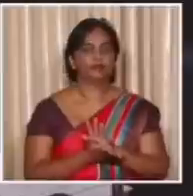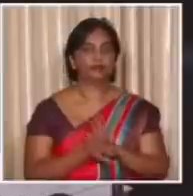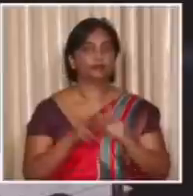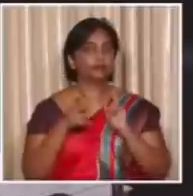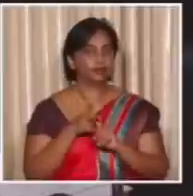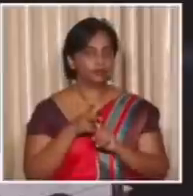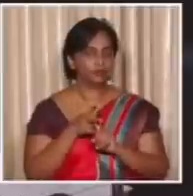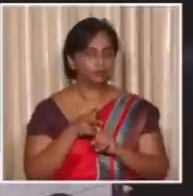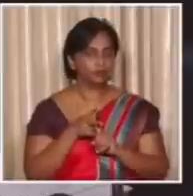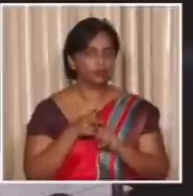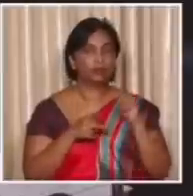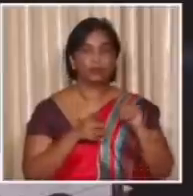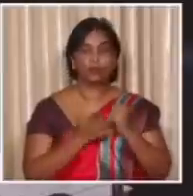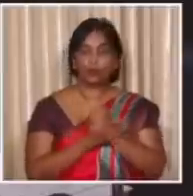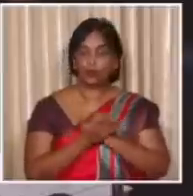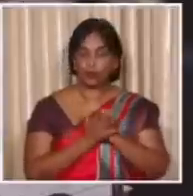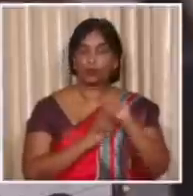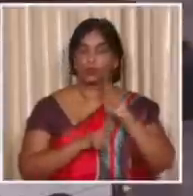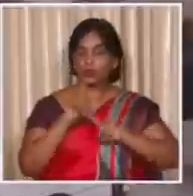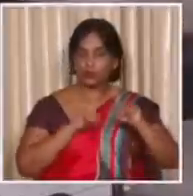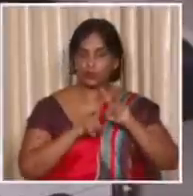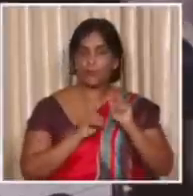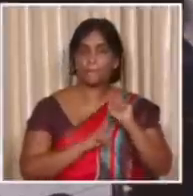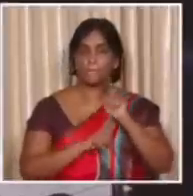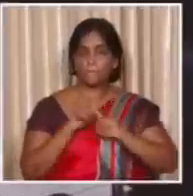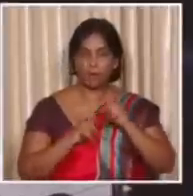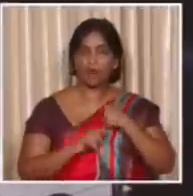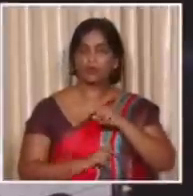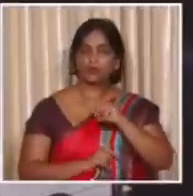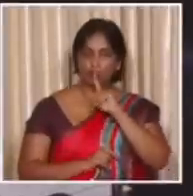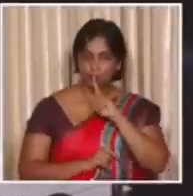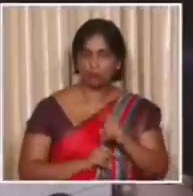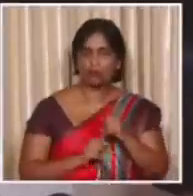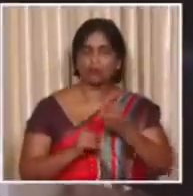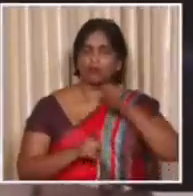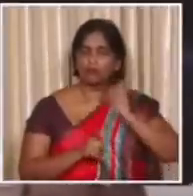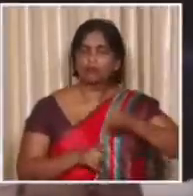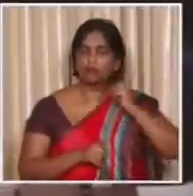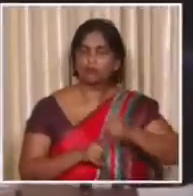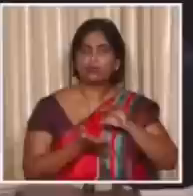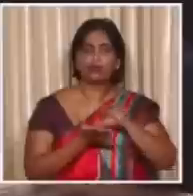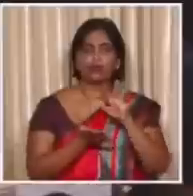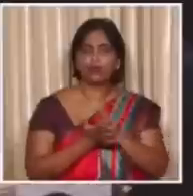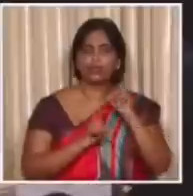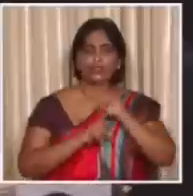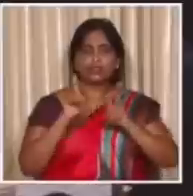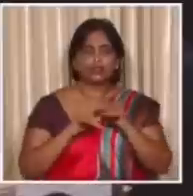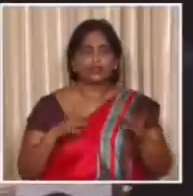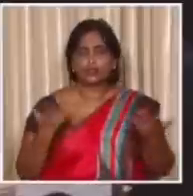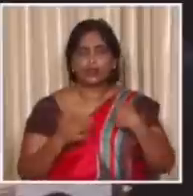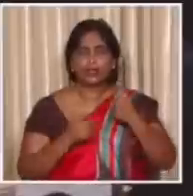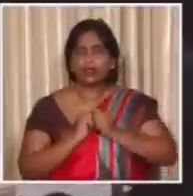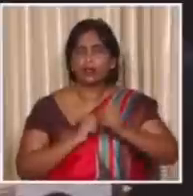දෙවනු මේ මුළු සාකච්ඡාවෙම අපි මේ පාර්ලිමේන්තුවේ දිල්ලා හිටියා මොනවද එකඟතාවයන් මොනවද සාකච්ඡාව මොනවද